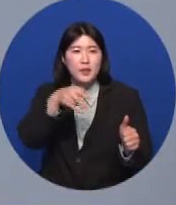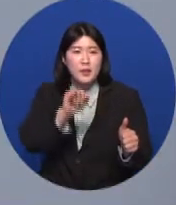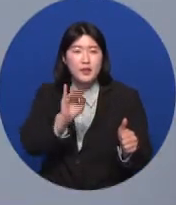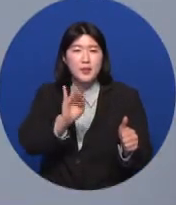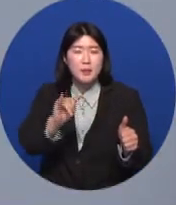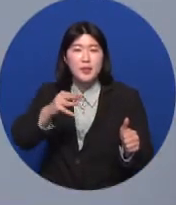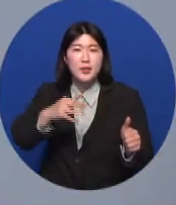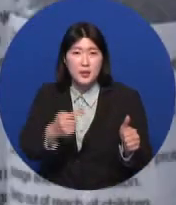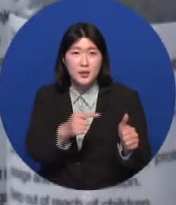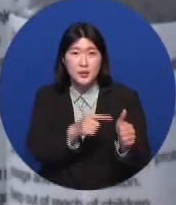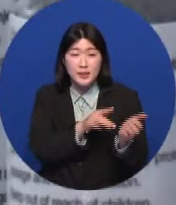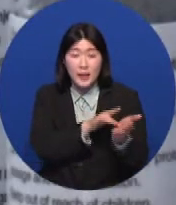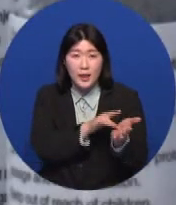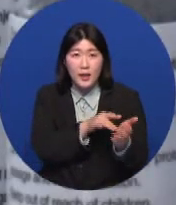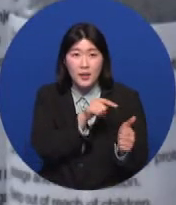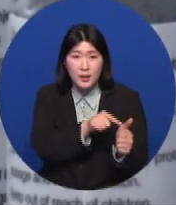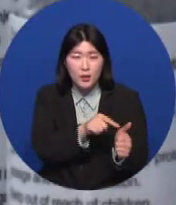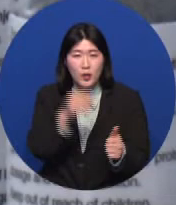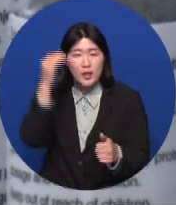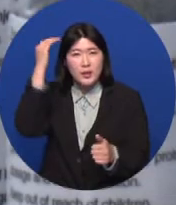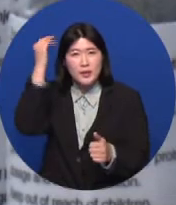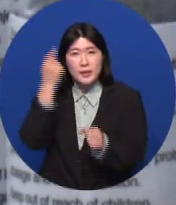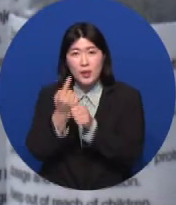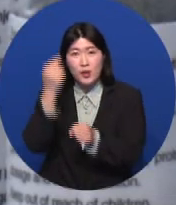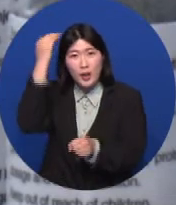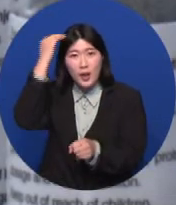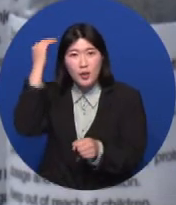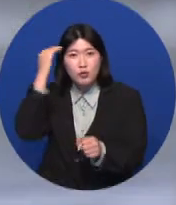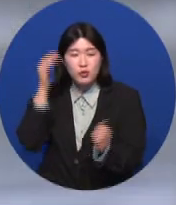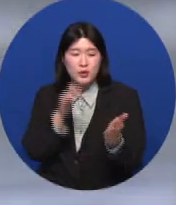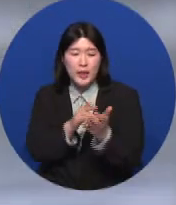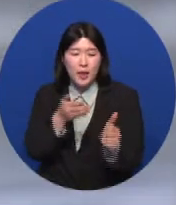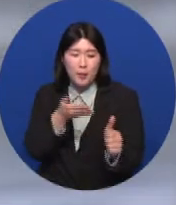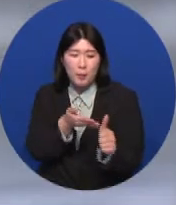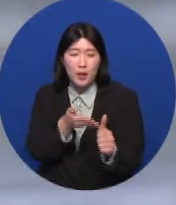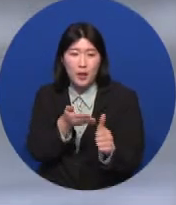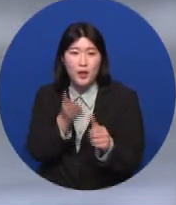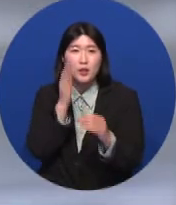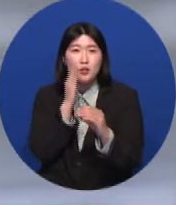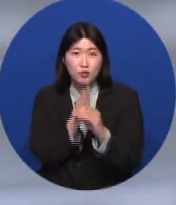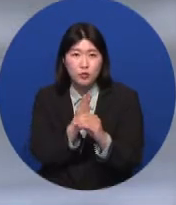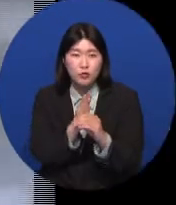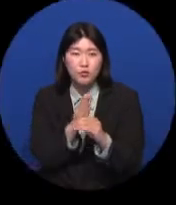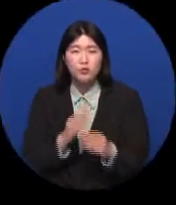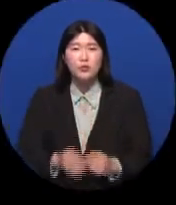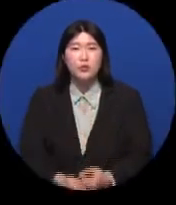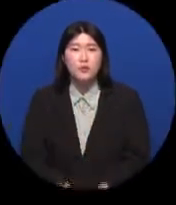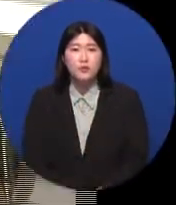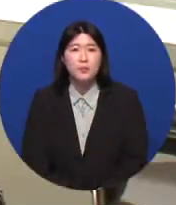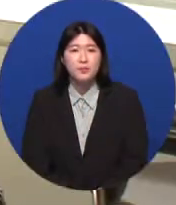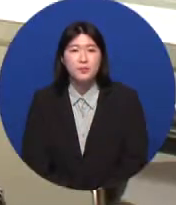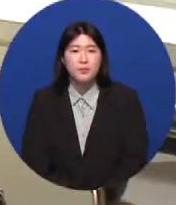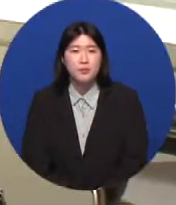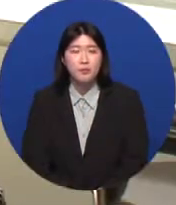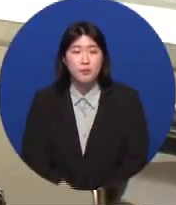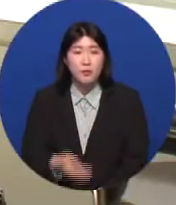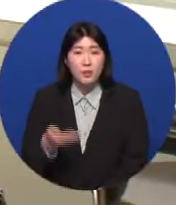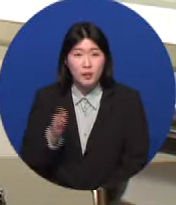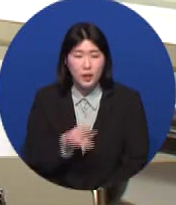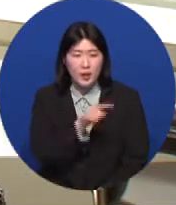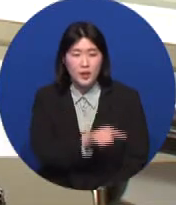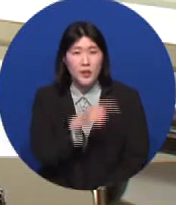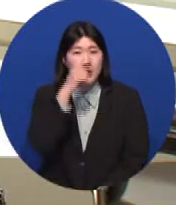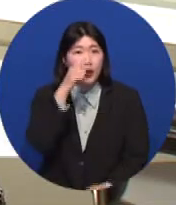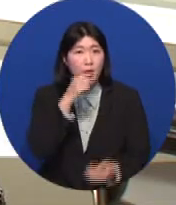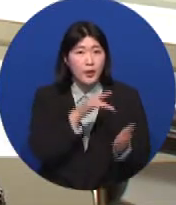시비르 지난해부터 국내에서도 코로나 이고 중증 환자에게 투약하고 있습니다 그런데 램 대 11